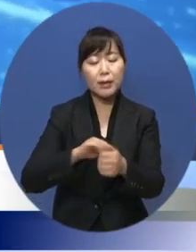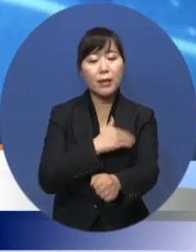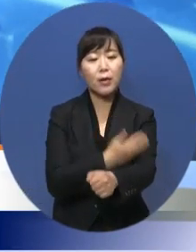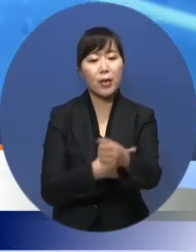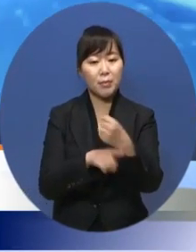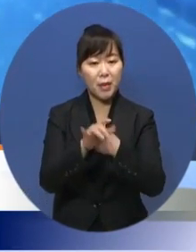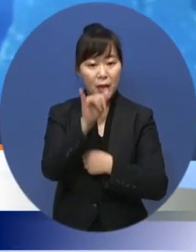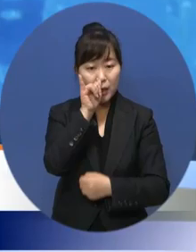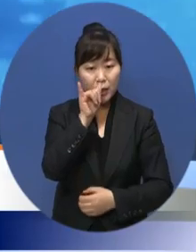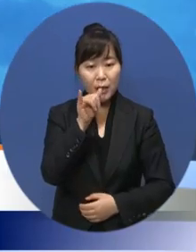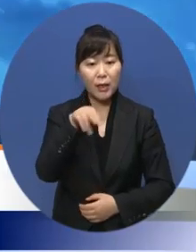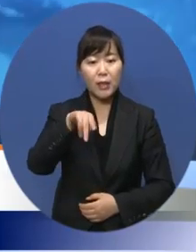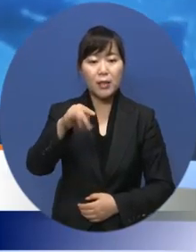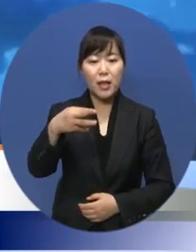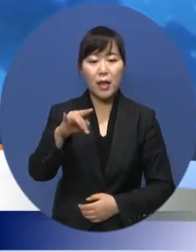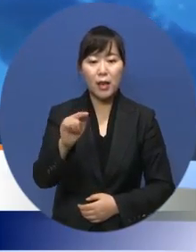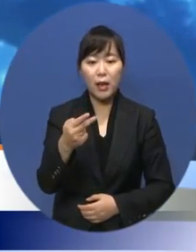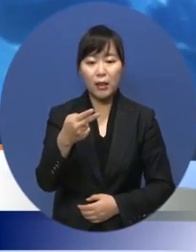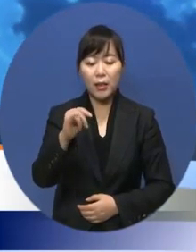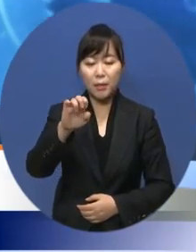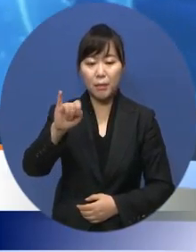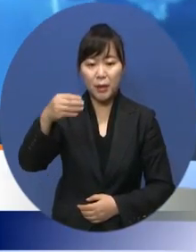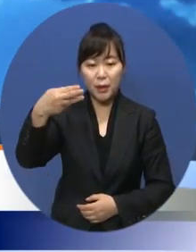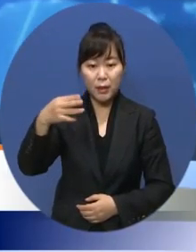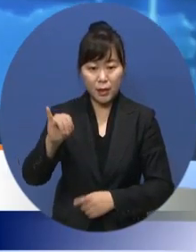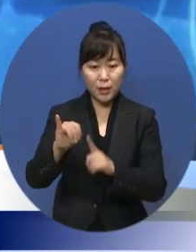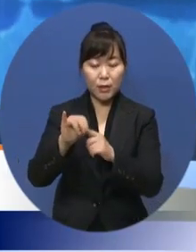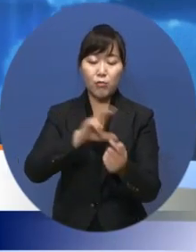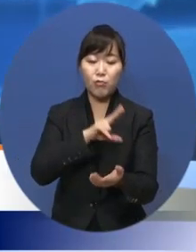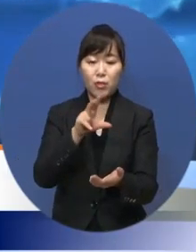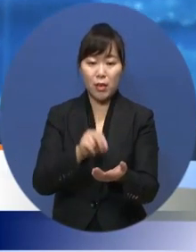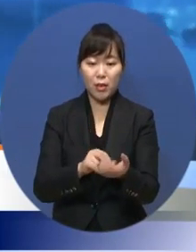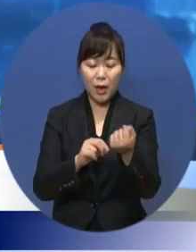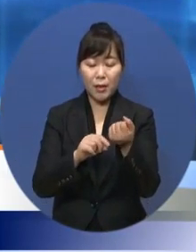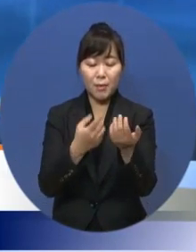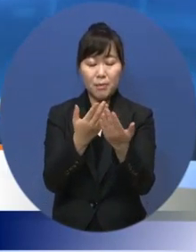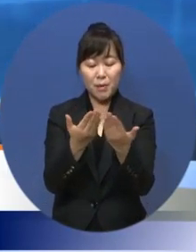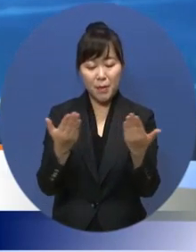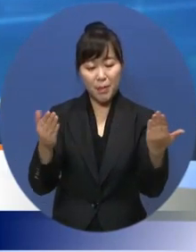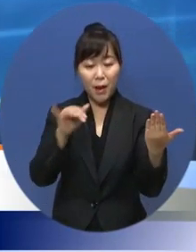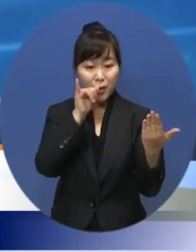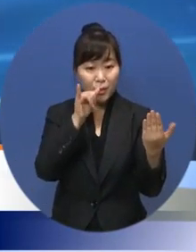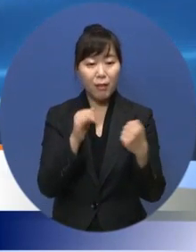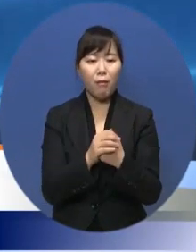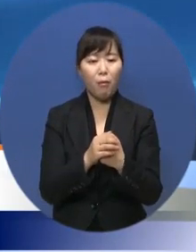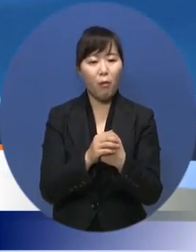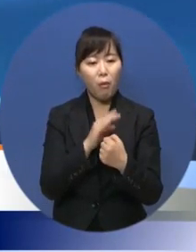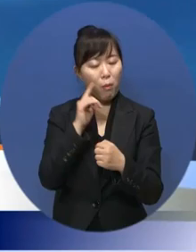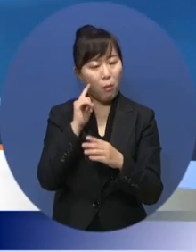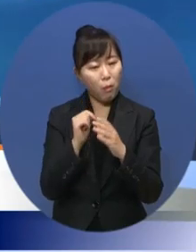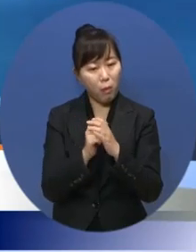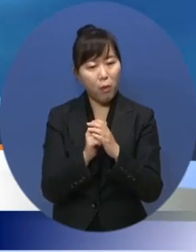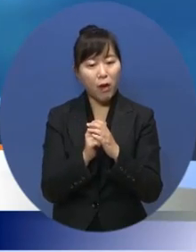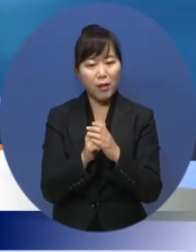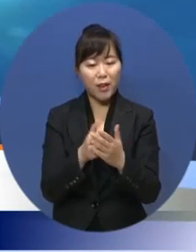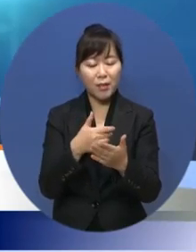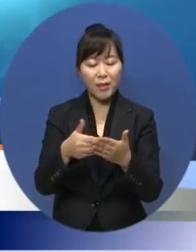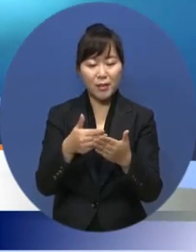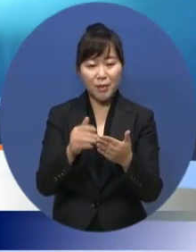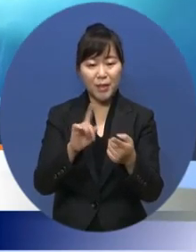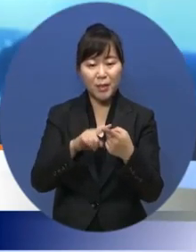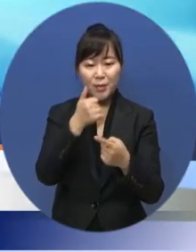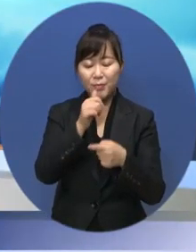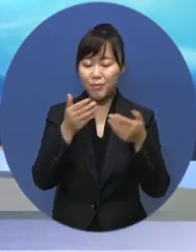담은 세렌디피티를 주제로 한 전시회가 열렸습니다. 참신하고 창의적인 작품들을 이소영 기자가